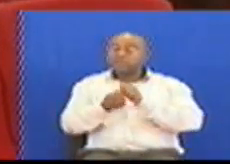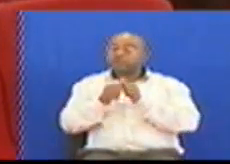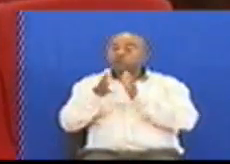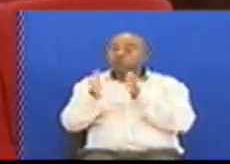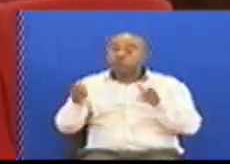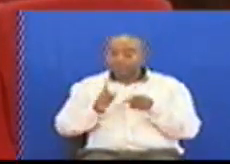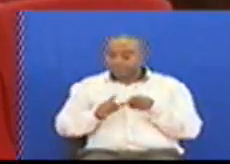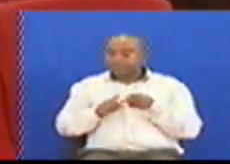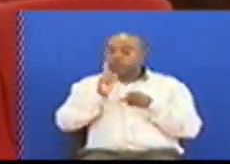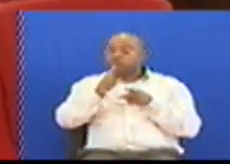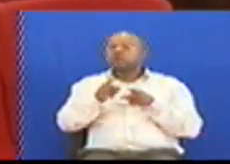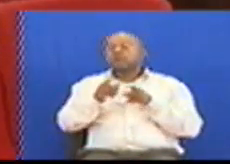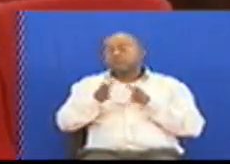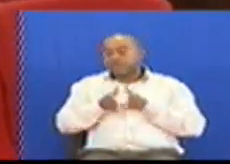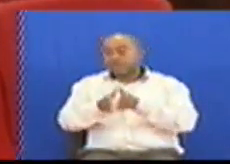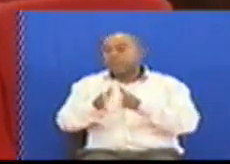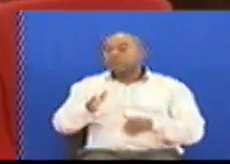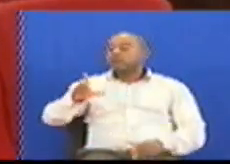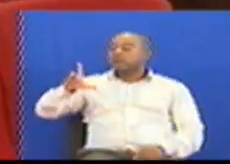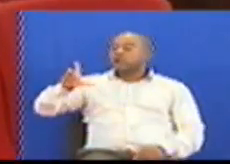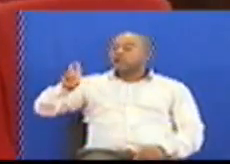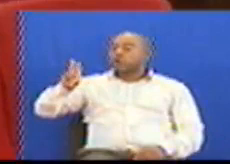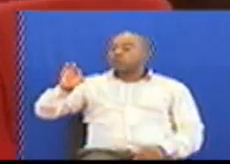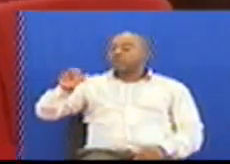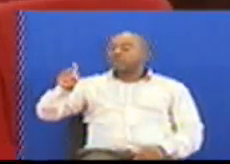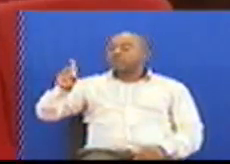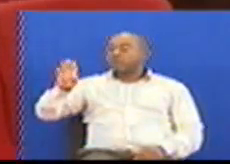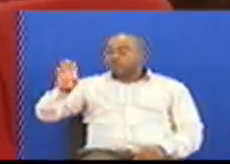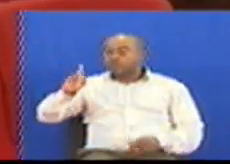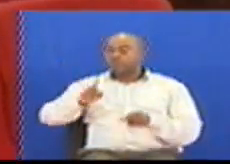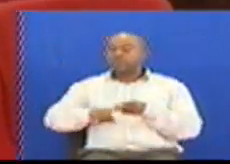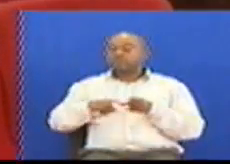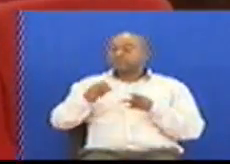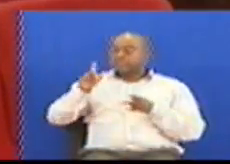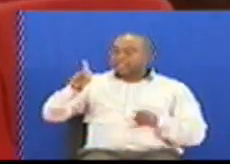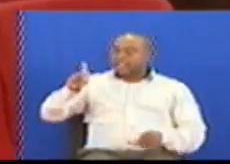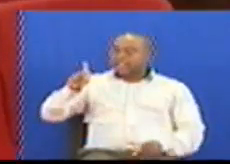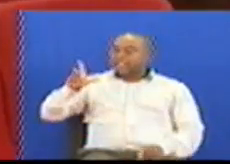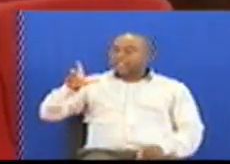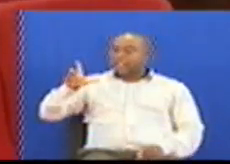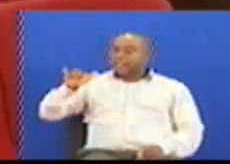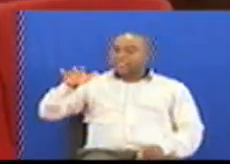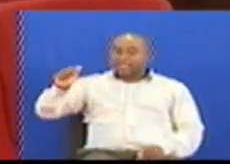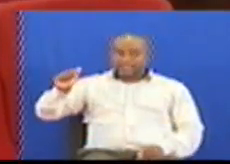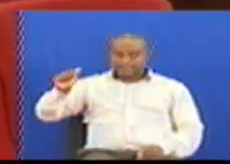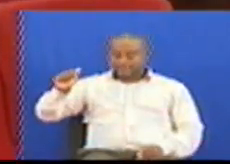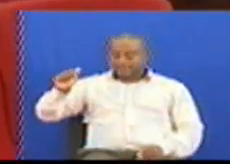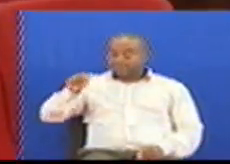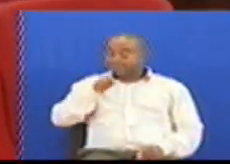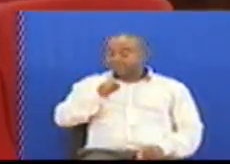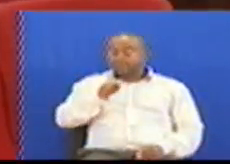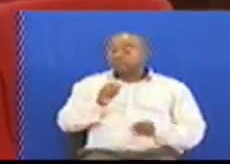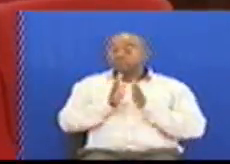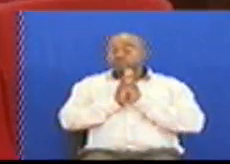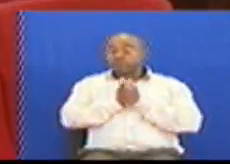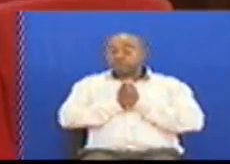ya Itebula Katumba, Lufubu Ubanda, Kali ya Sibwesa. Mheshimiwa waziri, naomba tuongezewe pesa